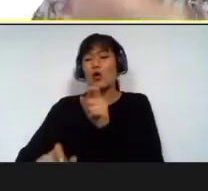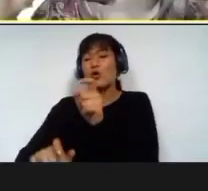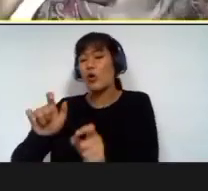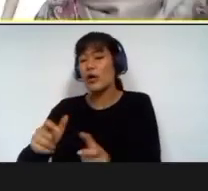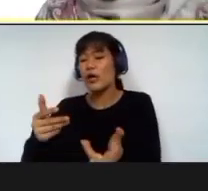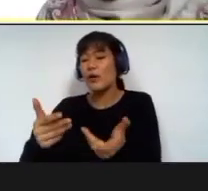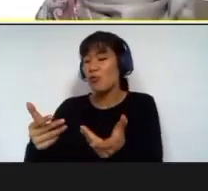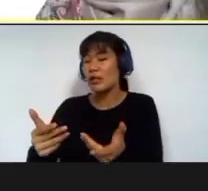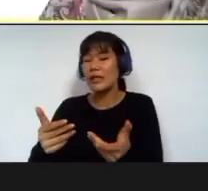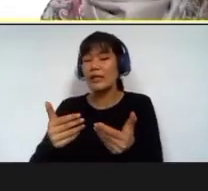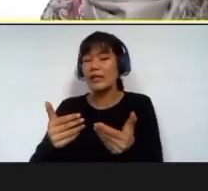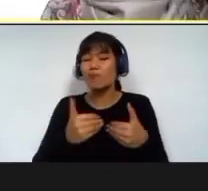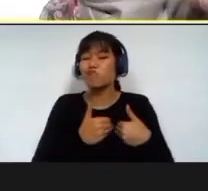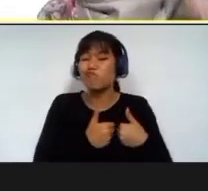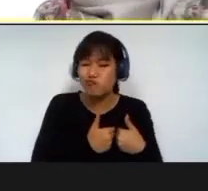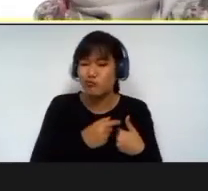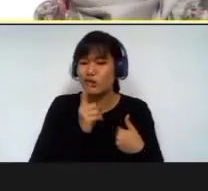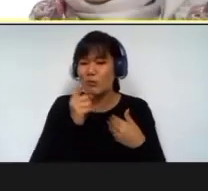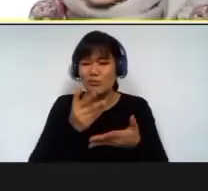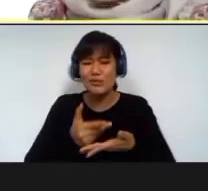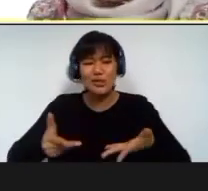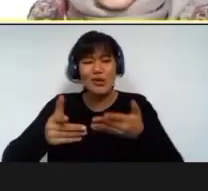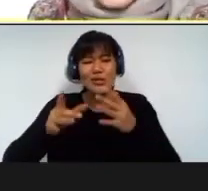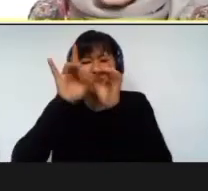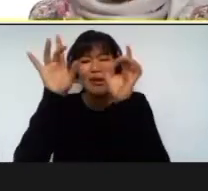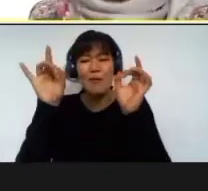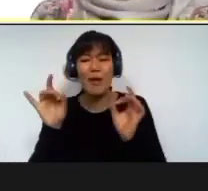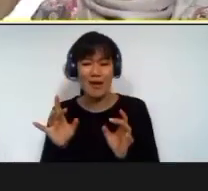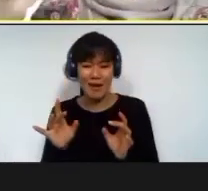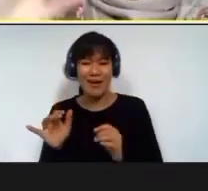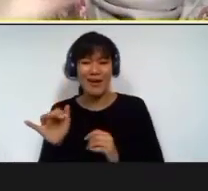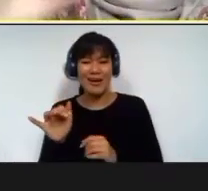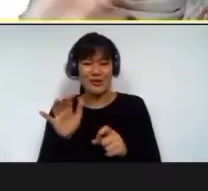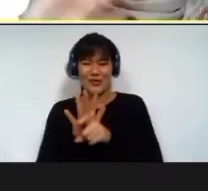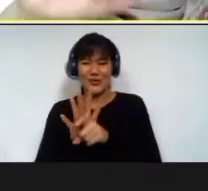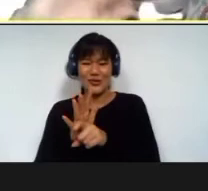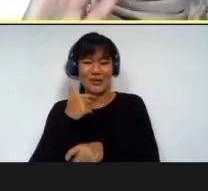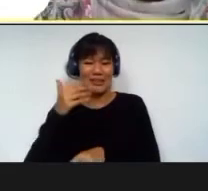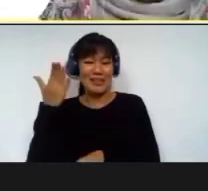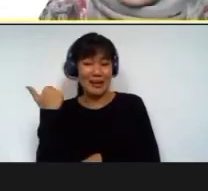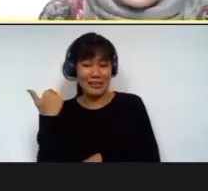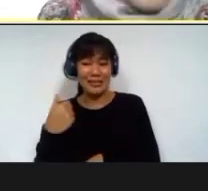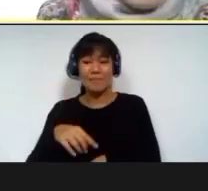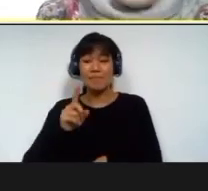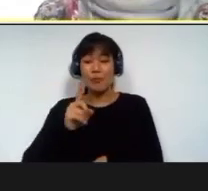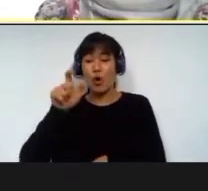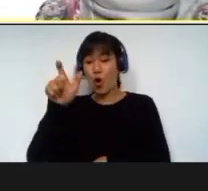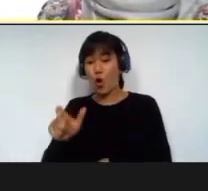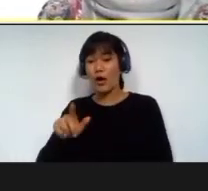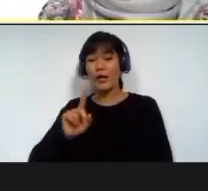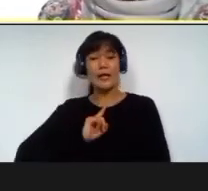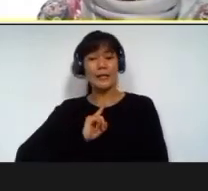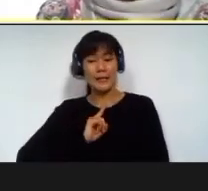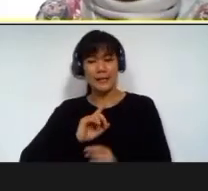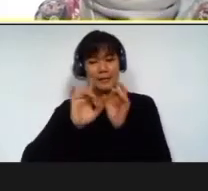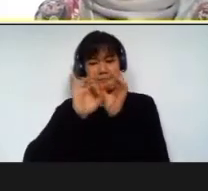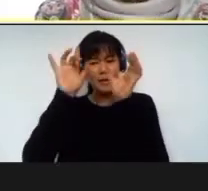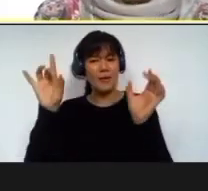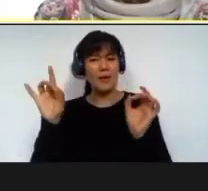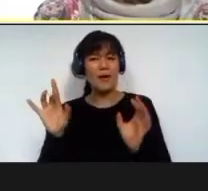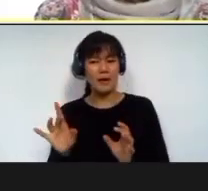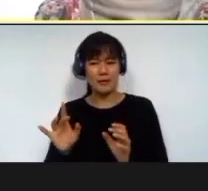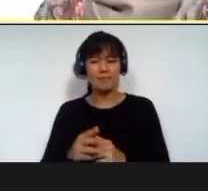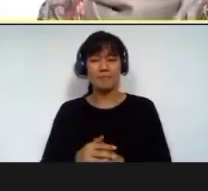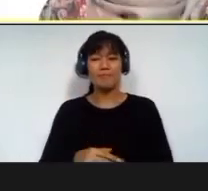memiliki keragaman situasi sebagaimana tadi saya sampaikan bahwa identitas seseorang itu banyak variannya. Dan itu